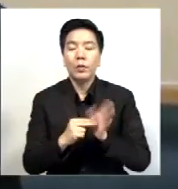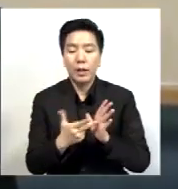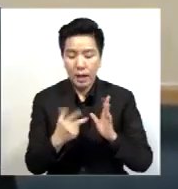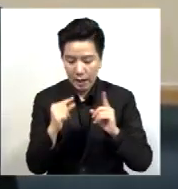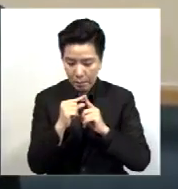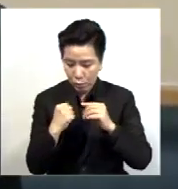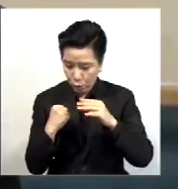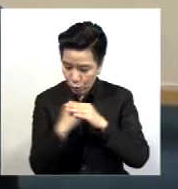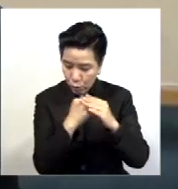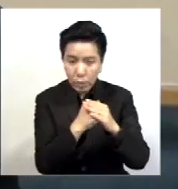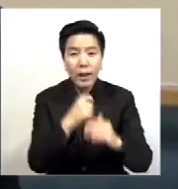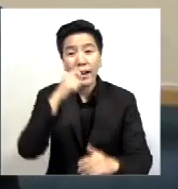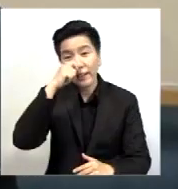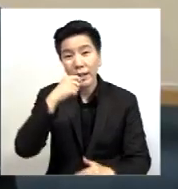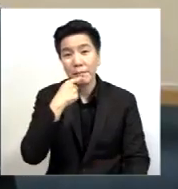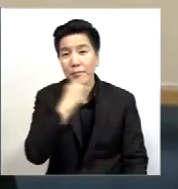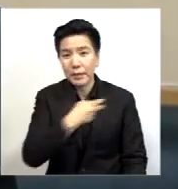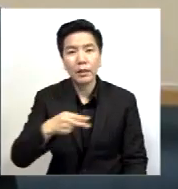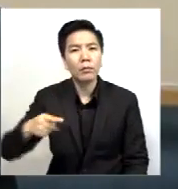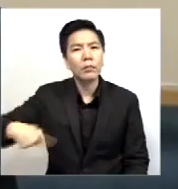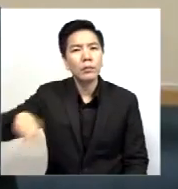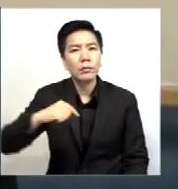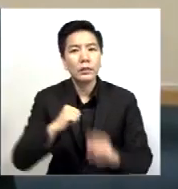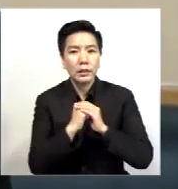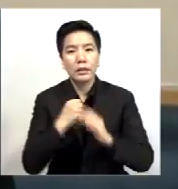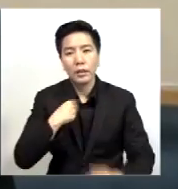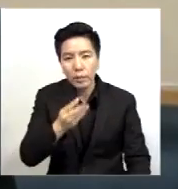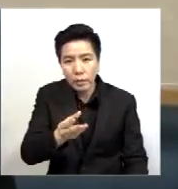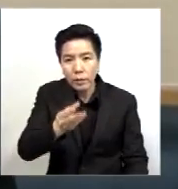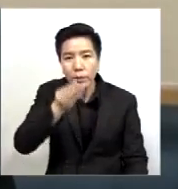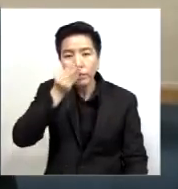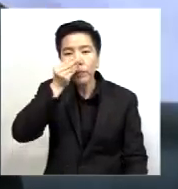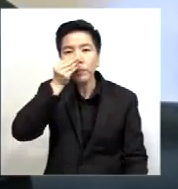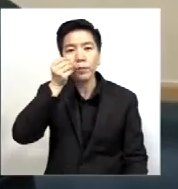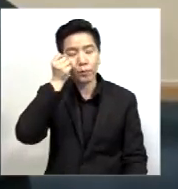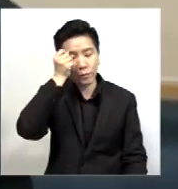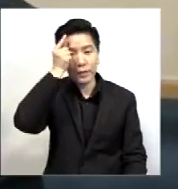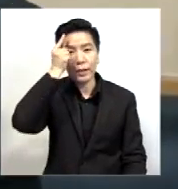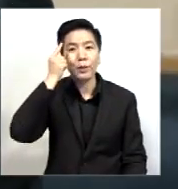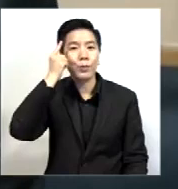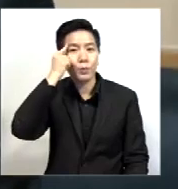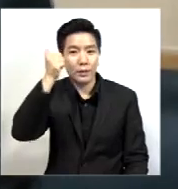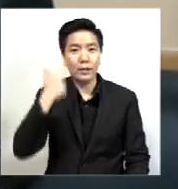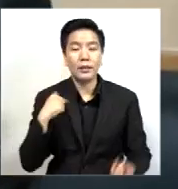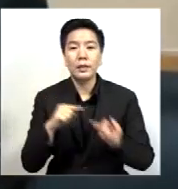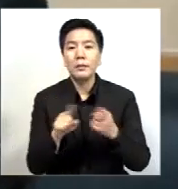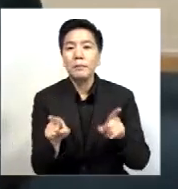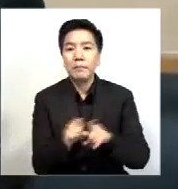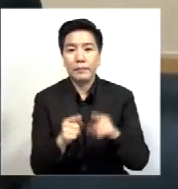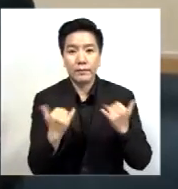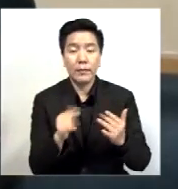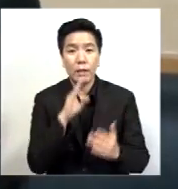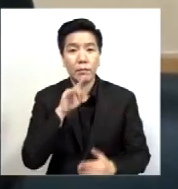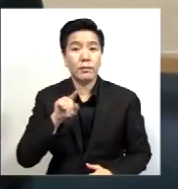สู้ๆของภาษาไทยนั้นได้รับการรู้จักกันดีในของประชาชนคนจีนครับทั้งนี้ฝ่าย